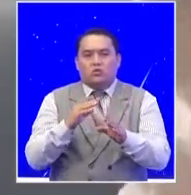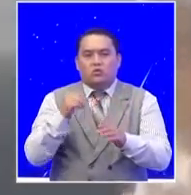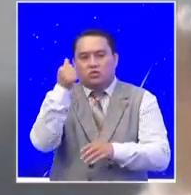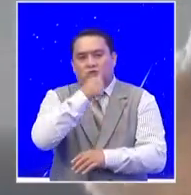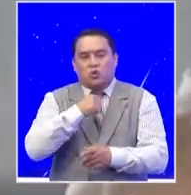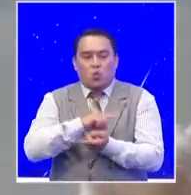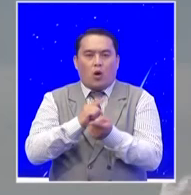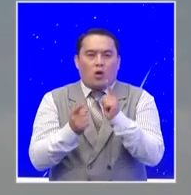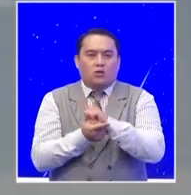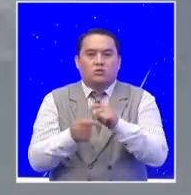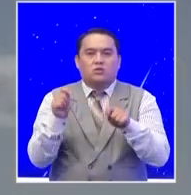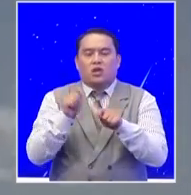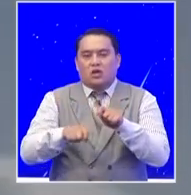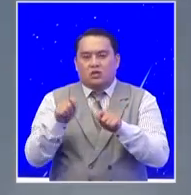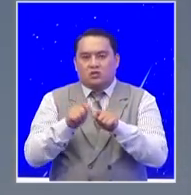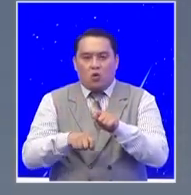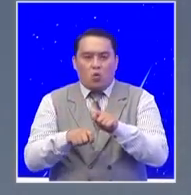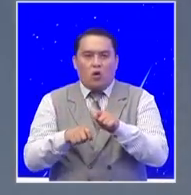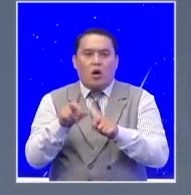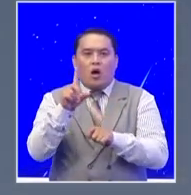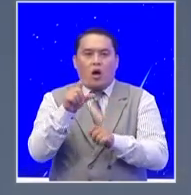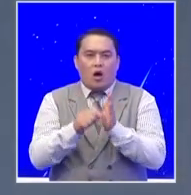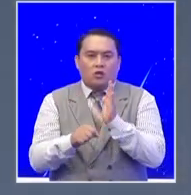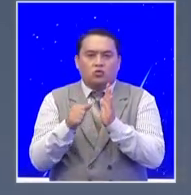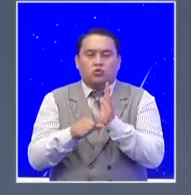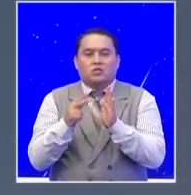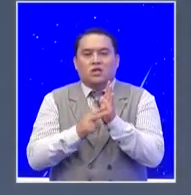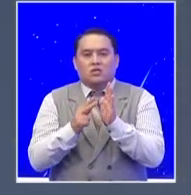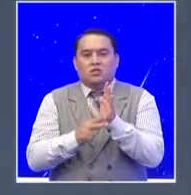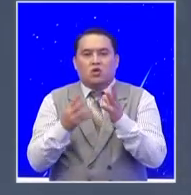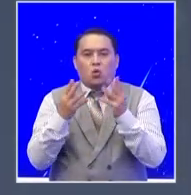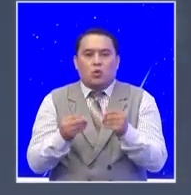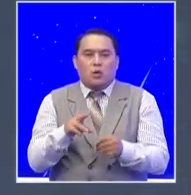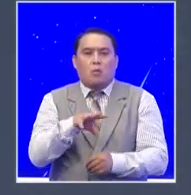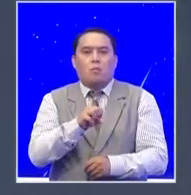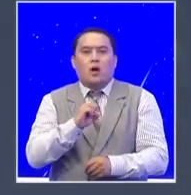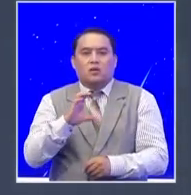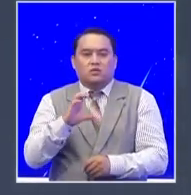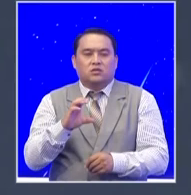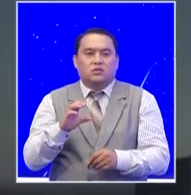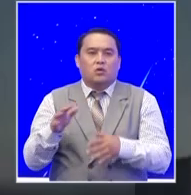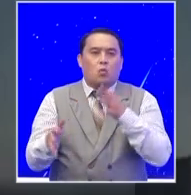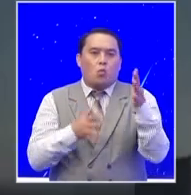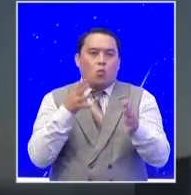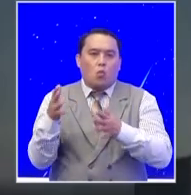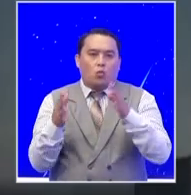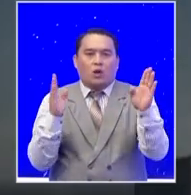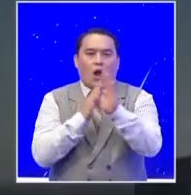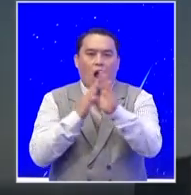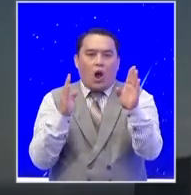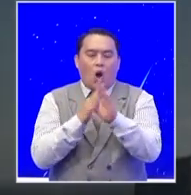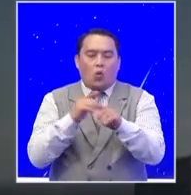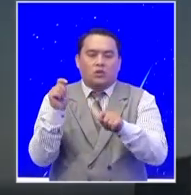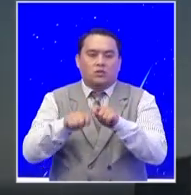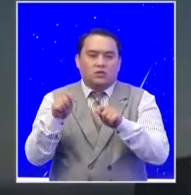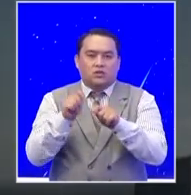мезгілдерінің ауысуын зерттеу. Құрылғы онда 687 күн болып, Марстағы ауа райы және құмды боран түзілетін атмосфераның төменгі